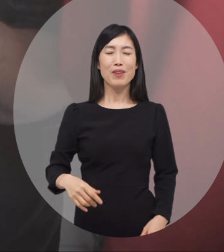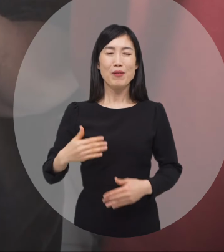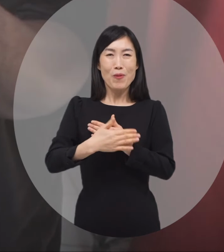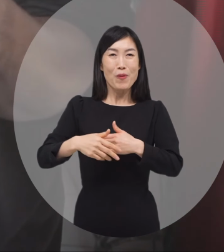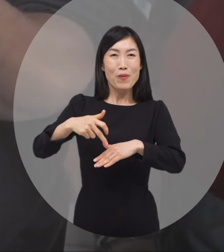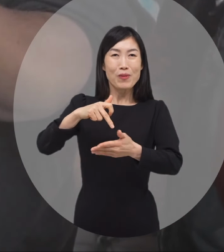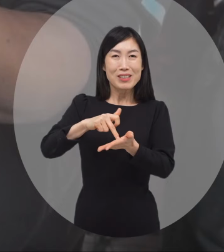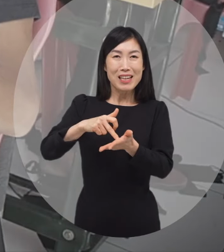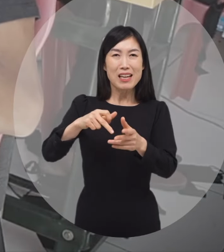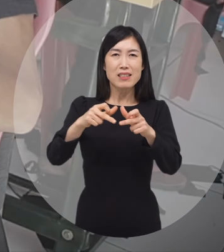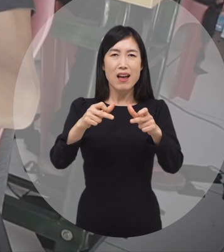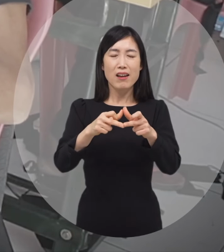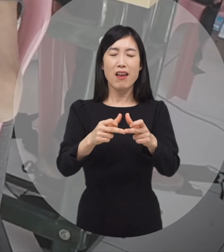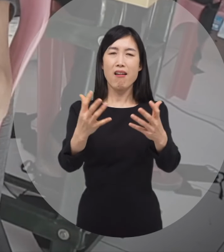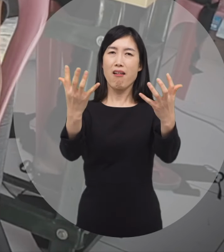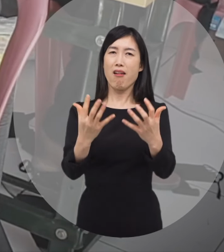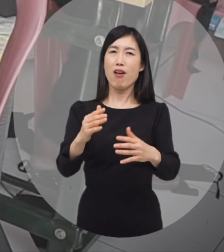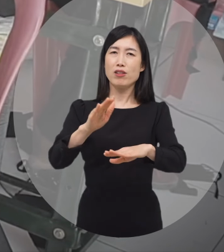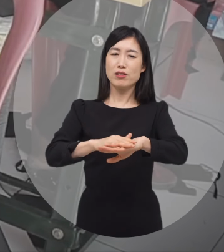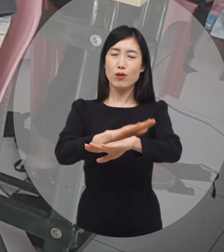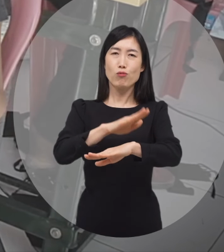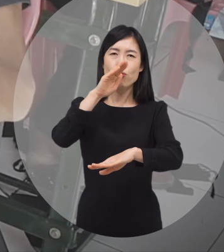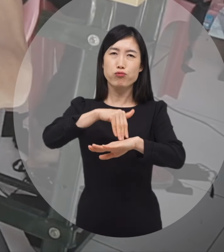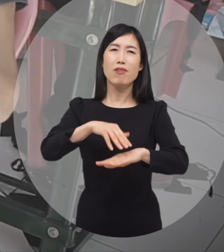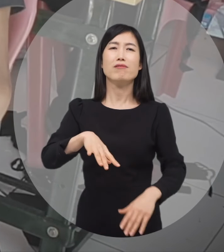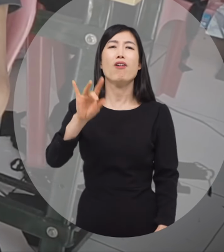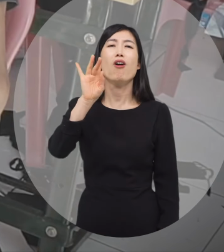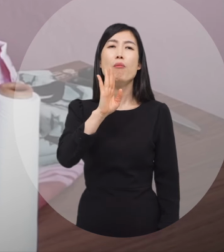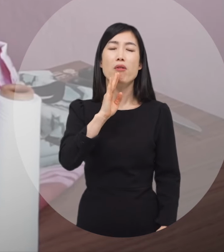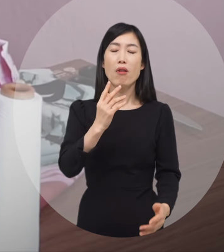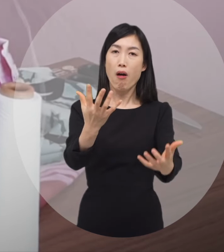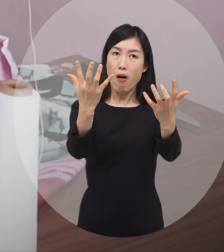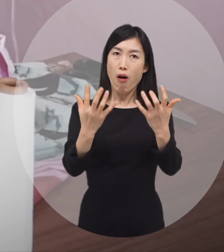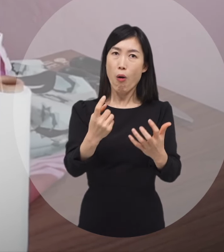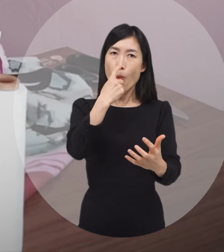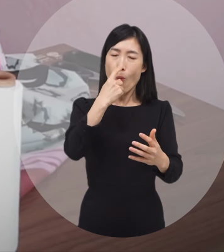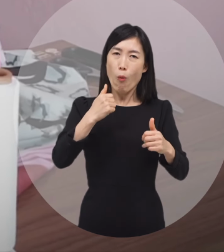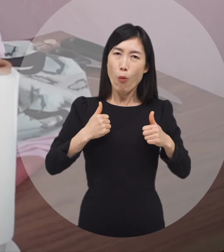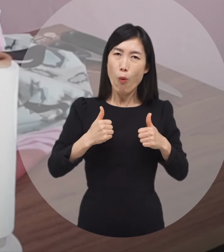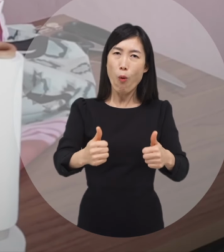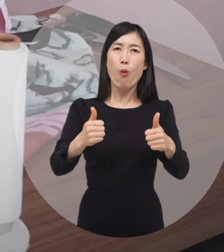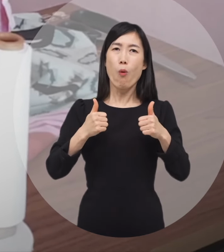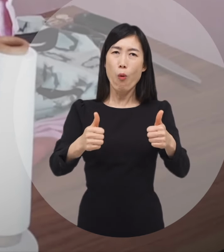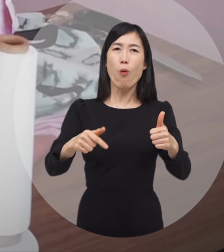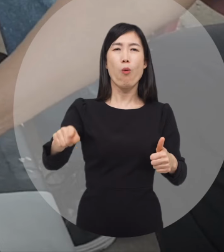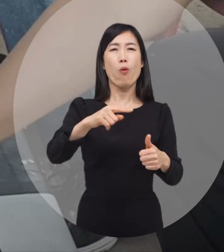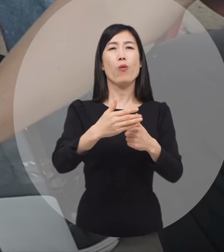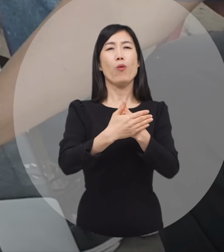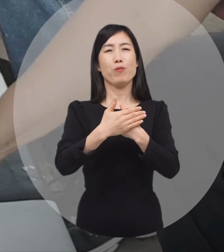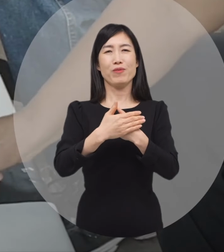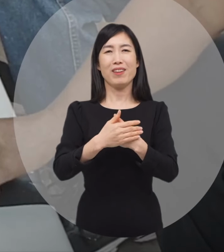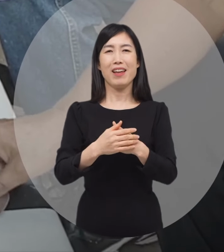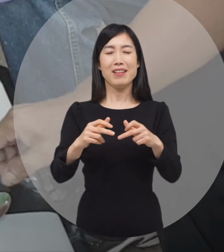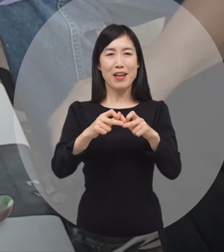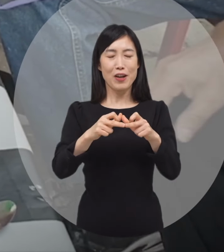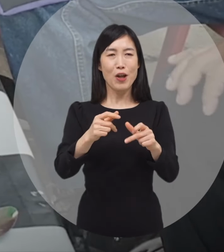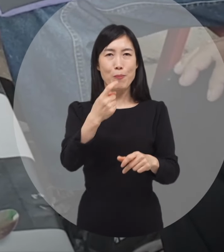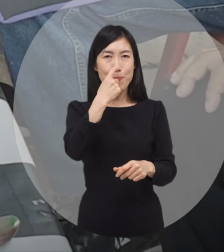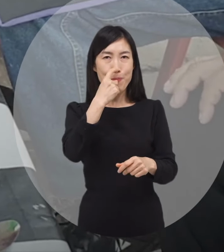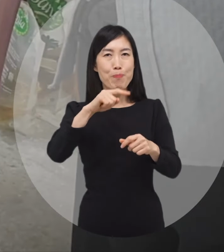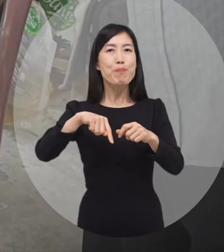지체장애인 대상으로 한 직업훈련이 처음이었지만 훈련생들의 열정과 타바난시의 협력이 더해져 장애인 당사자의